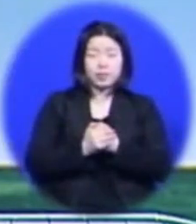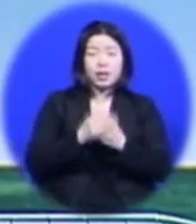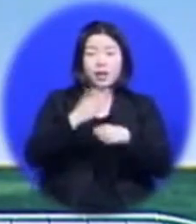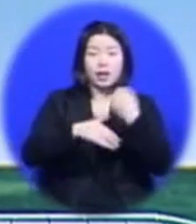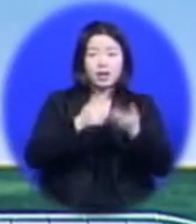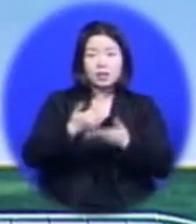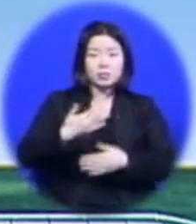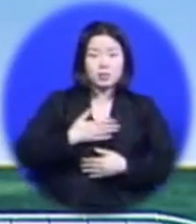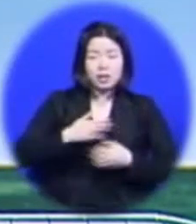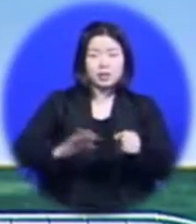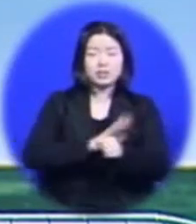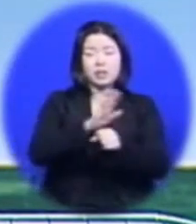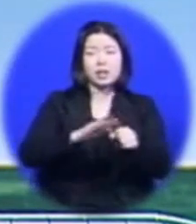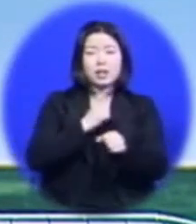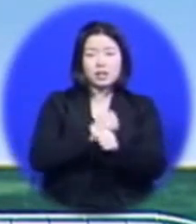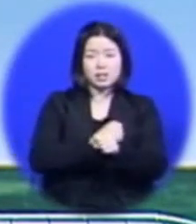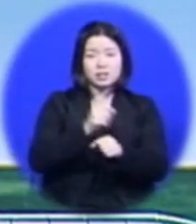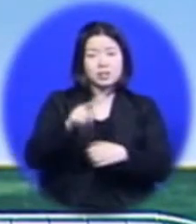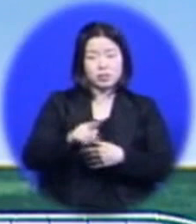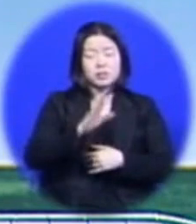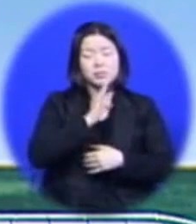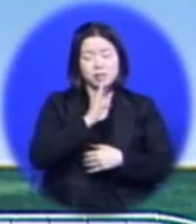하나님은 나를 사랑하시는 게 맞아요.